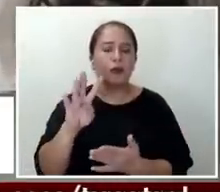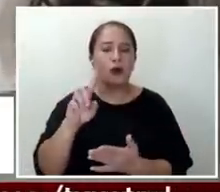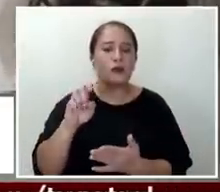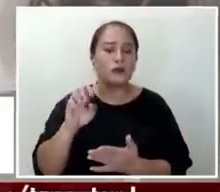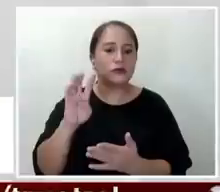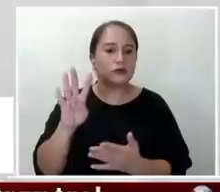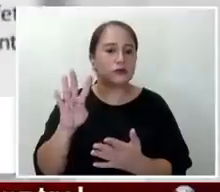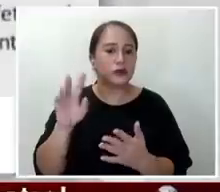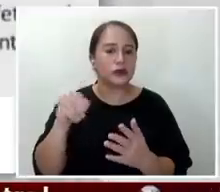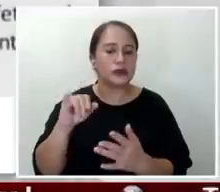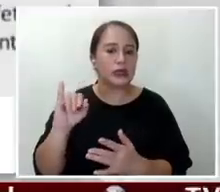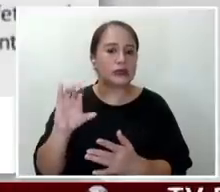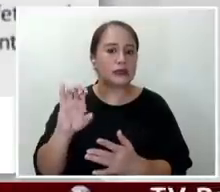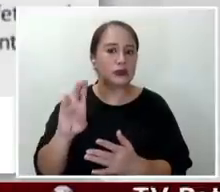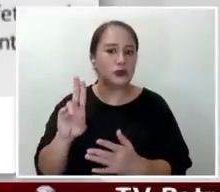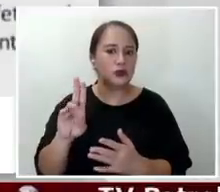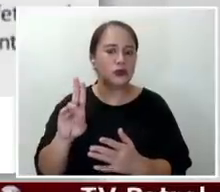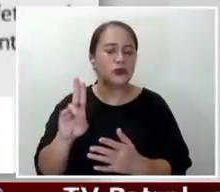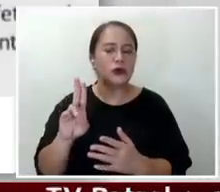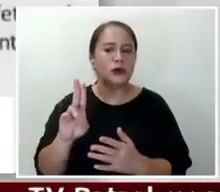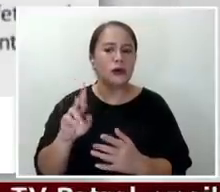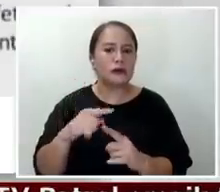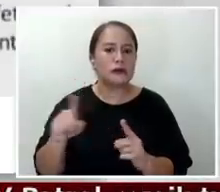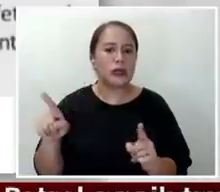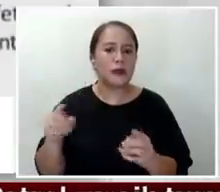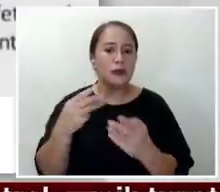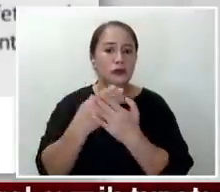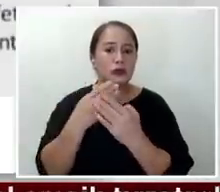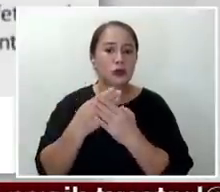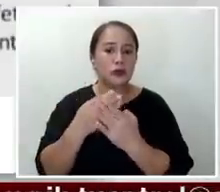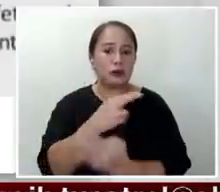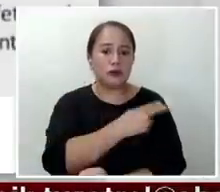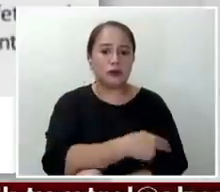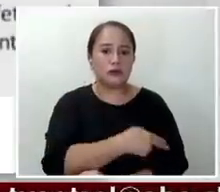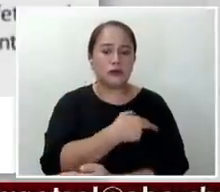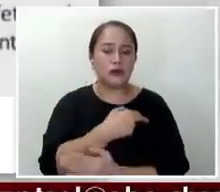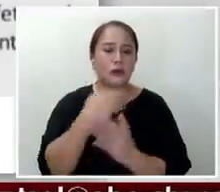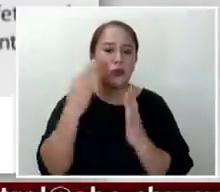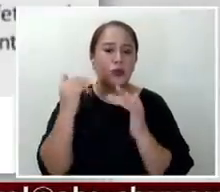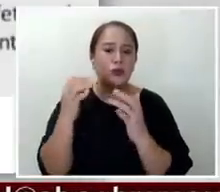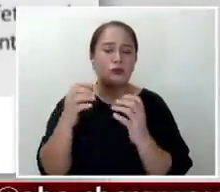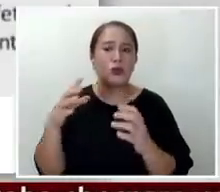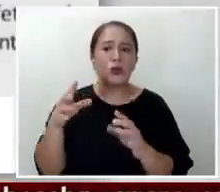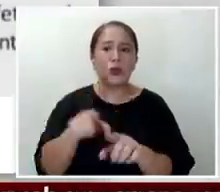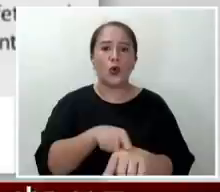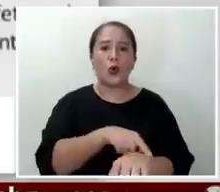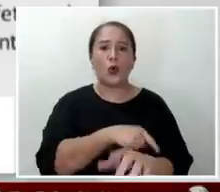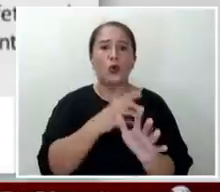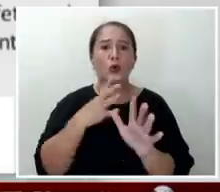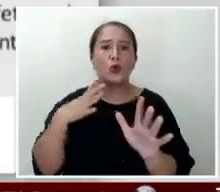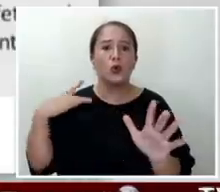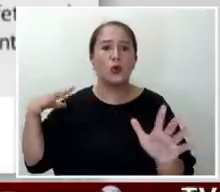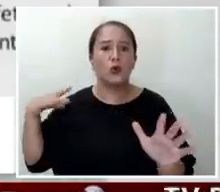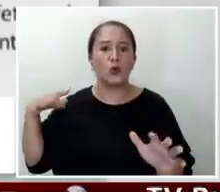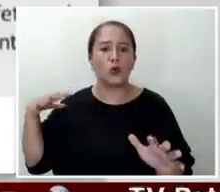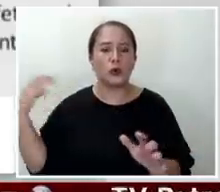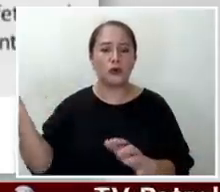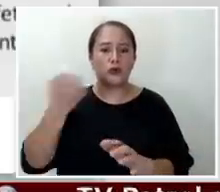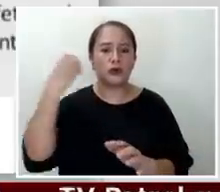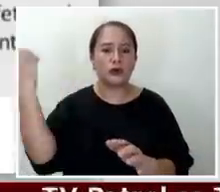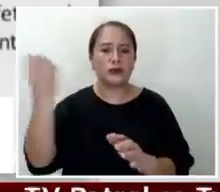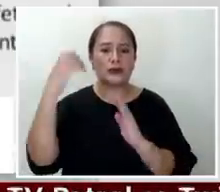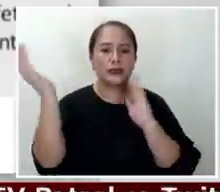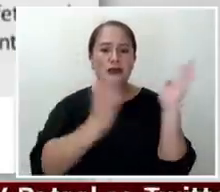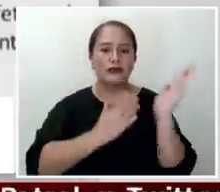ICU beds. Sa abiso ng ospital ng Muntinlupa, asahan na ang mahabang paghihintay sa mga emergency services at asahan na rin